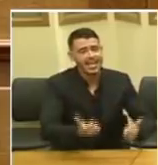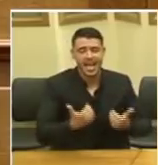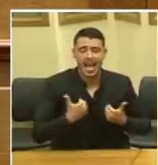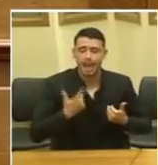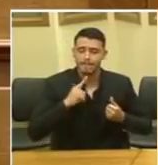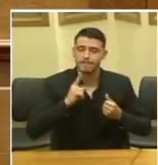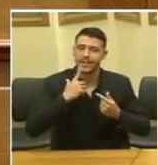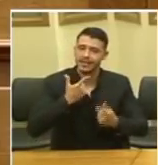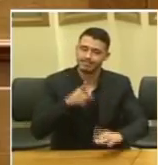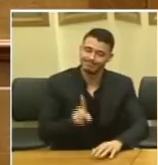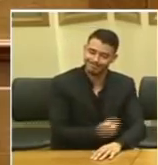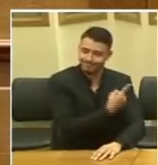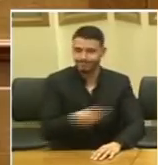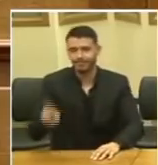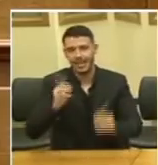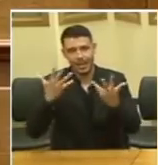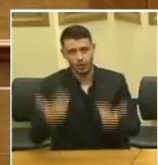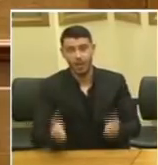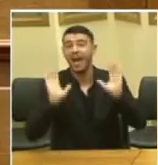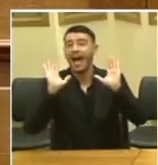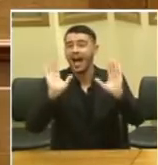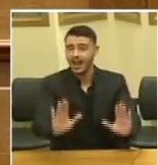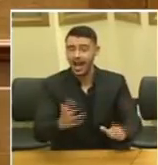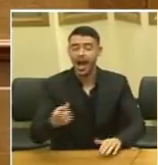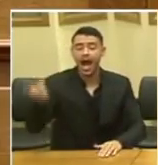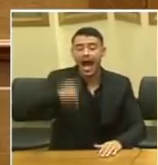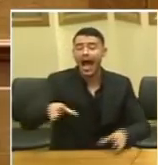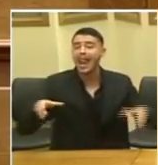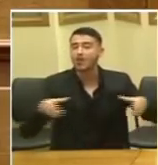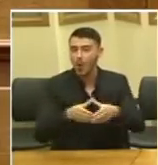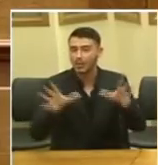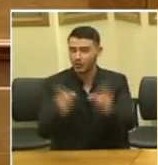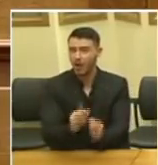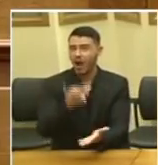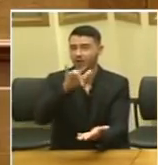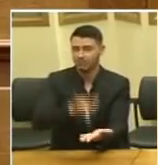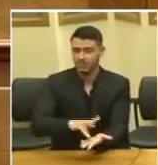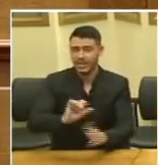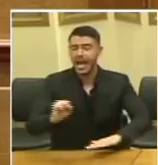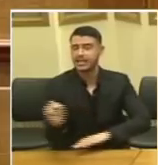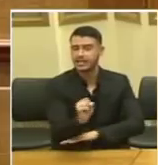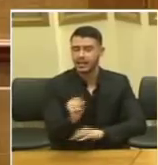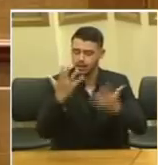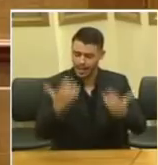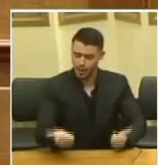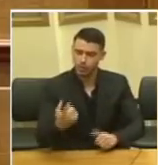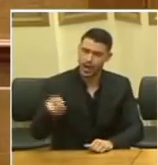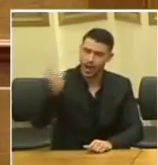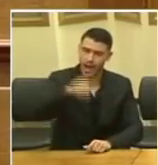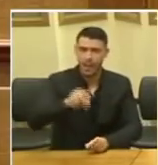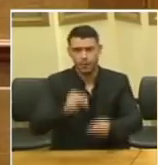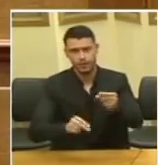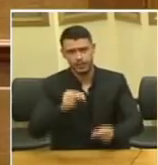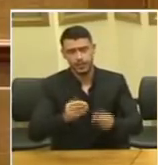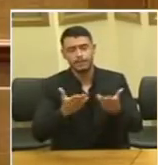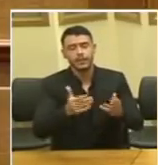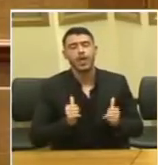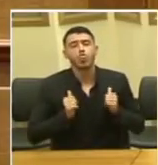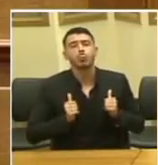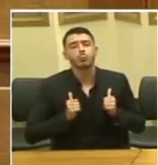Αλλά τα άλλα κόμματα της αριστεράς ή της κεντροαριστεράς έχουν άλλου είδους προβλήματα. Ακούσαμε τον κύριο Θεοδωράκη. Ο